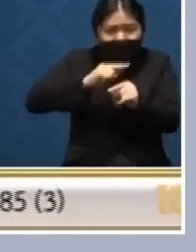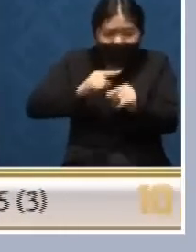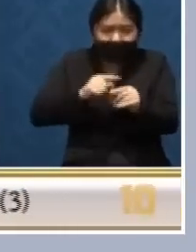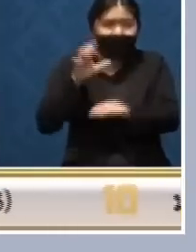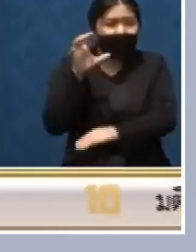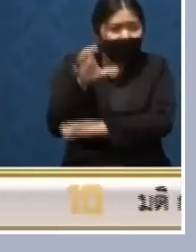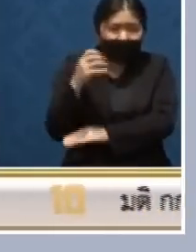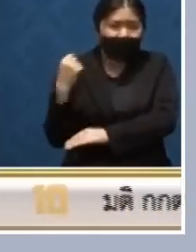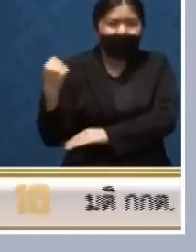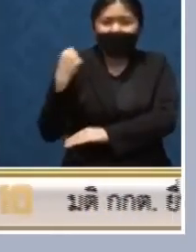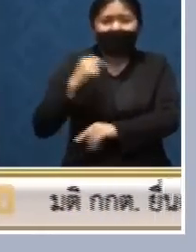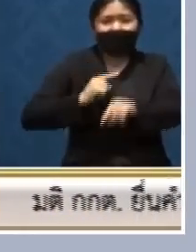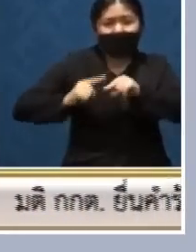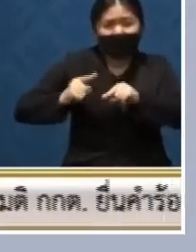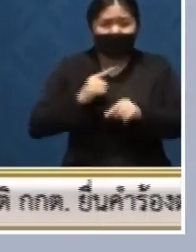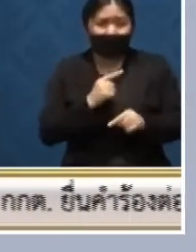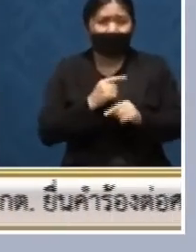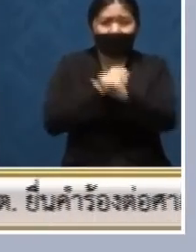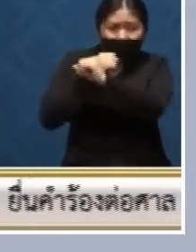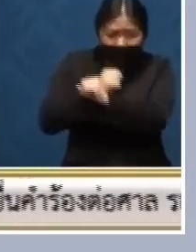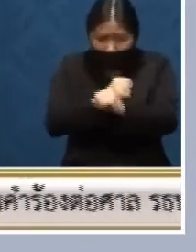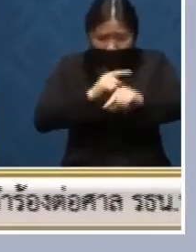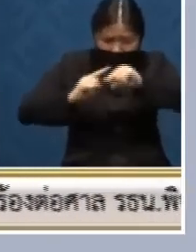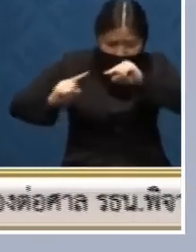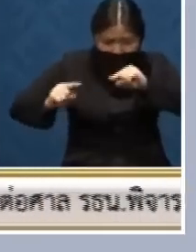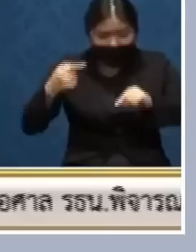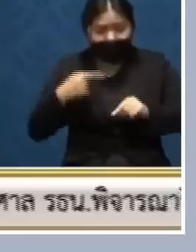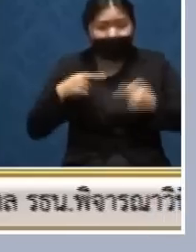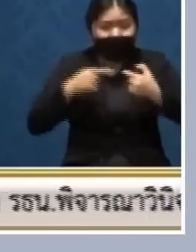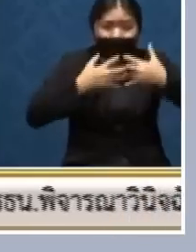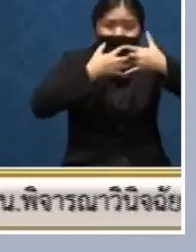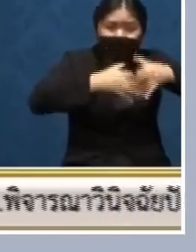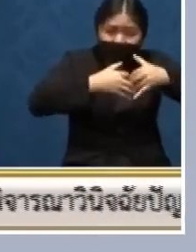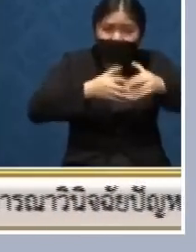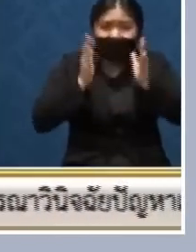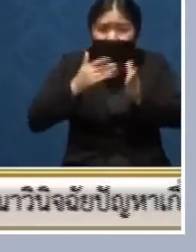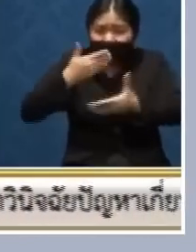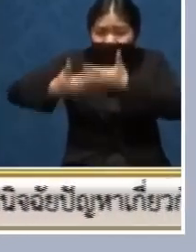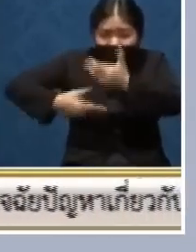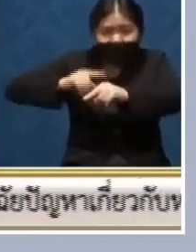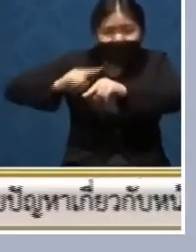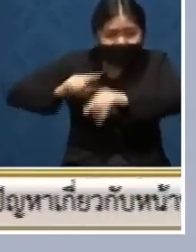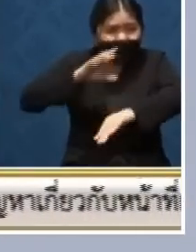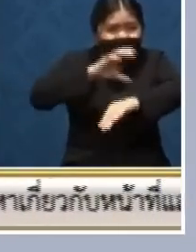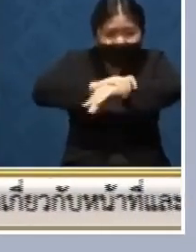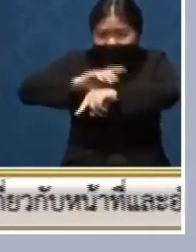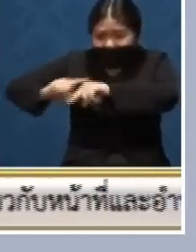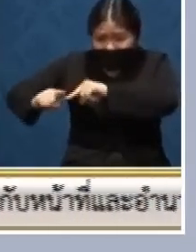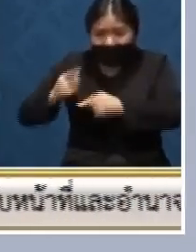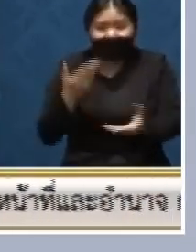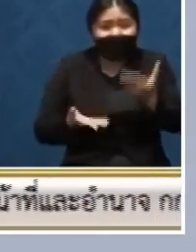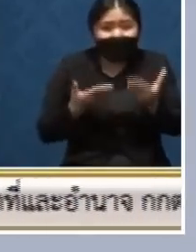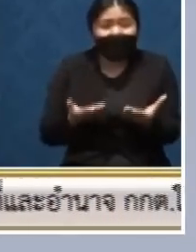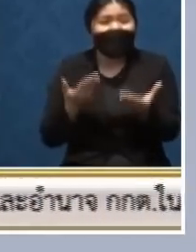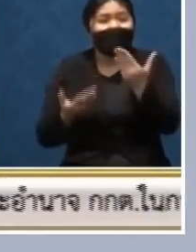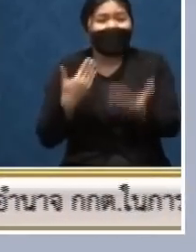พอถามว่าเรื่องนี้จะมีผลต่อพรรคพลังประชารัฐหรือเปล่าเพราะว่ามีการพาดพิงทั้งตัวของร้อยเอกธรรมนัสรวมไปถึงบิ๊กป้อมพ